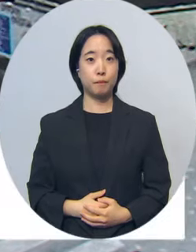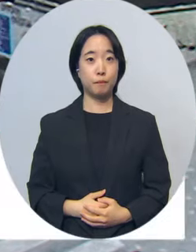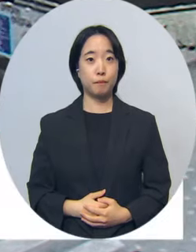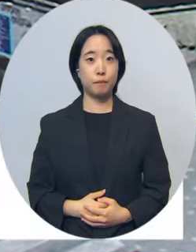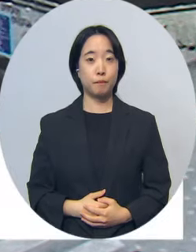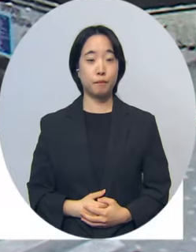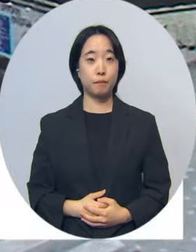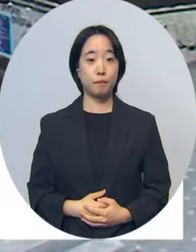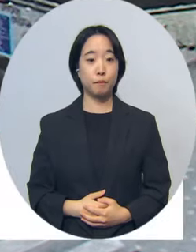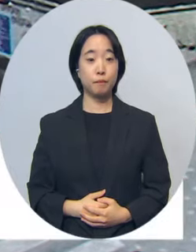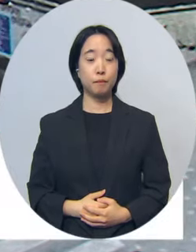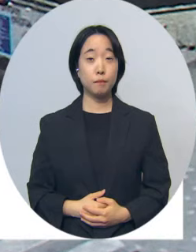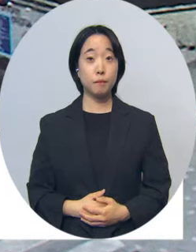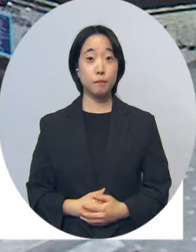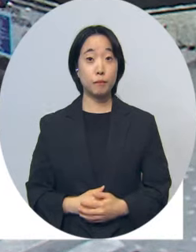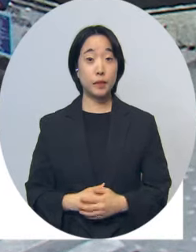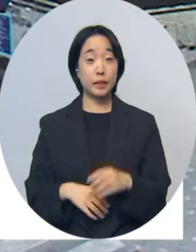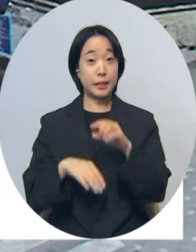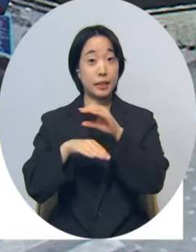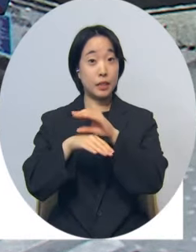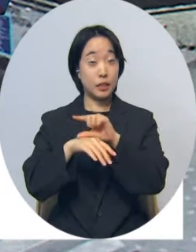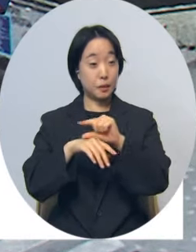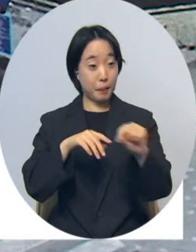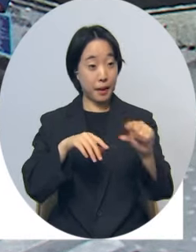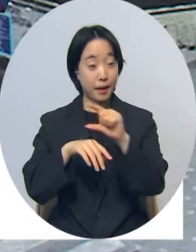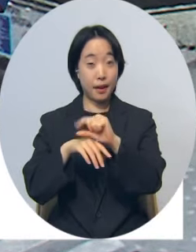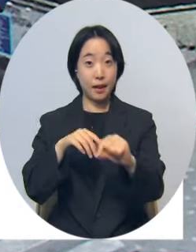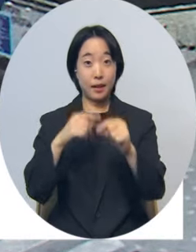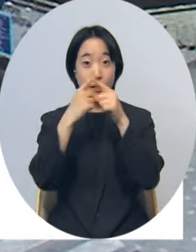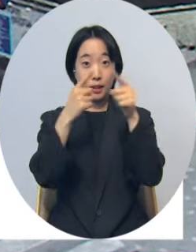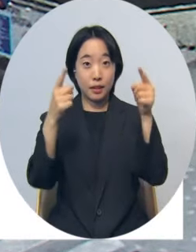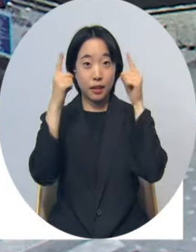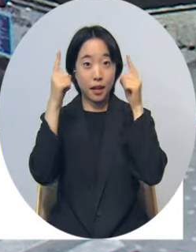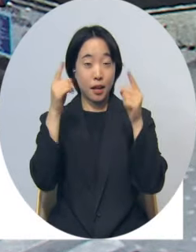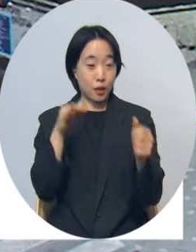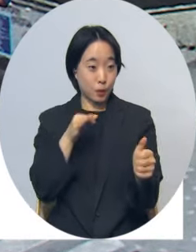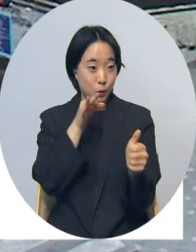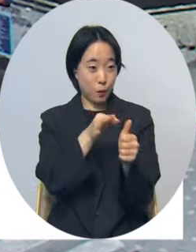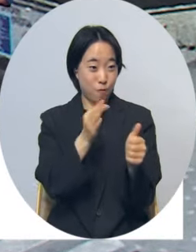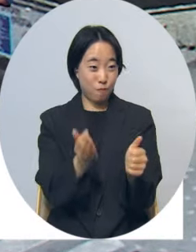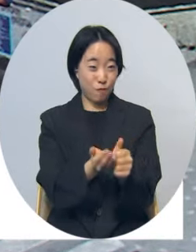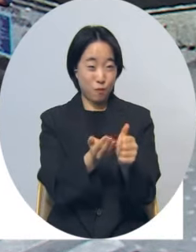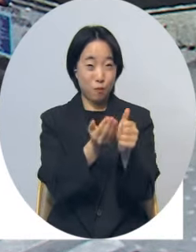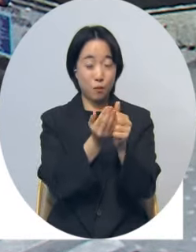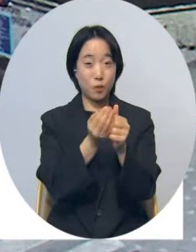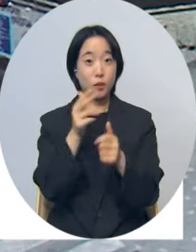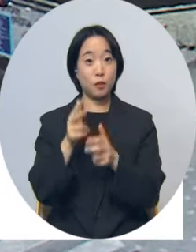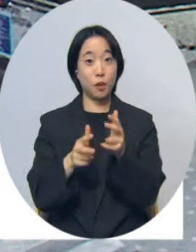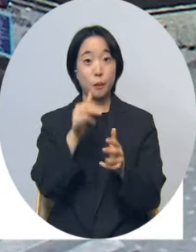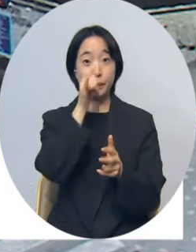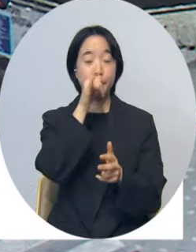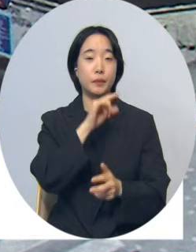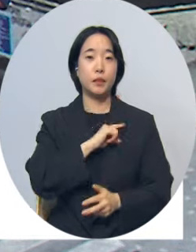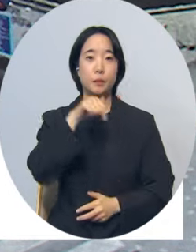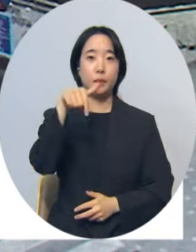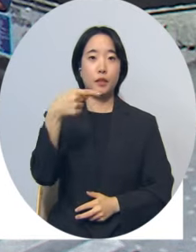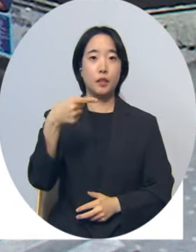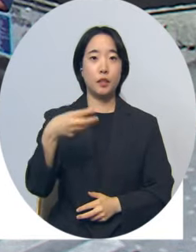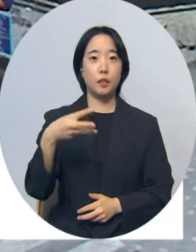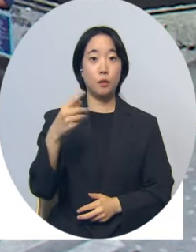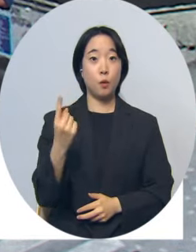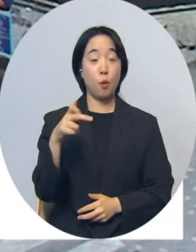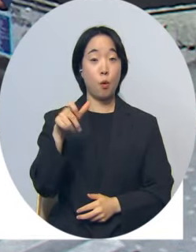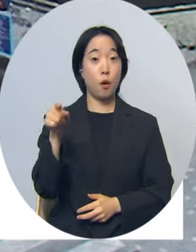지역 소멸을 막기 위해 지방대를 선별 지원하는 글로컬 대학 사업에 경북대와 동아대 등 10곳이